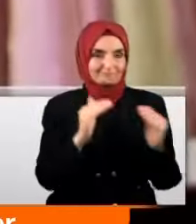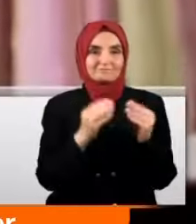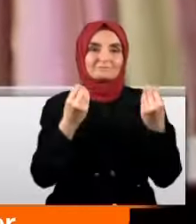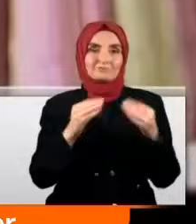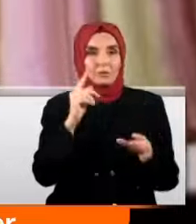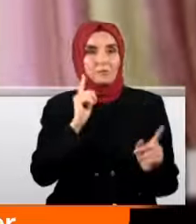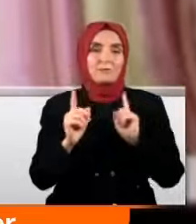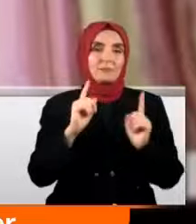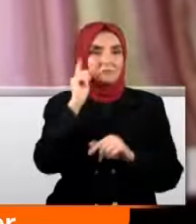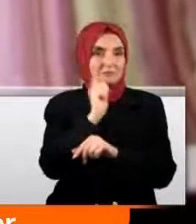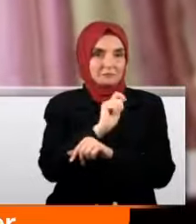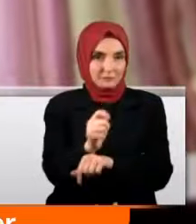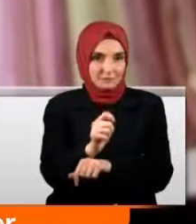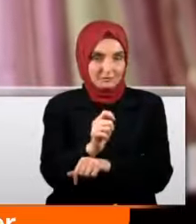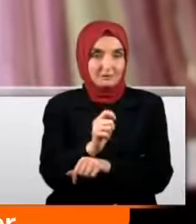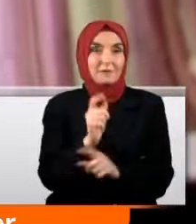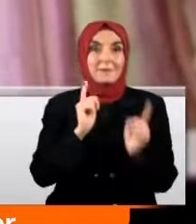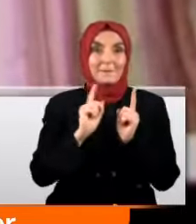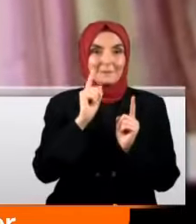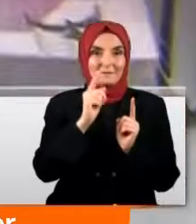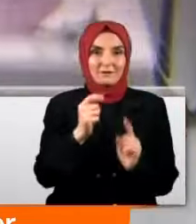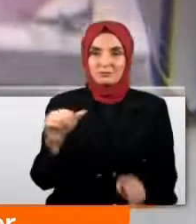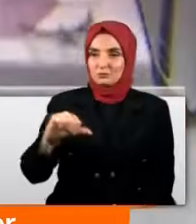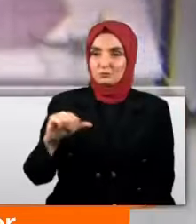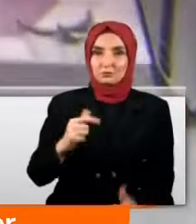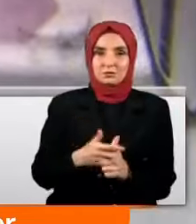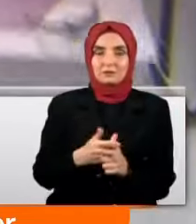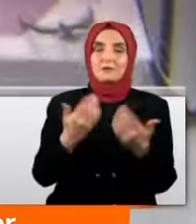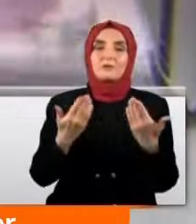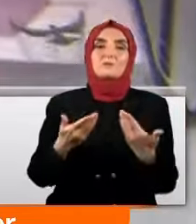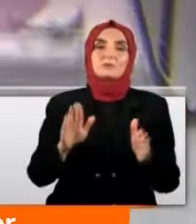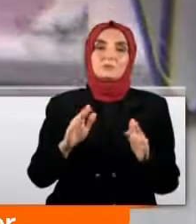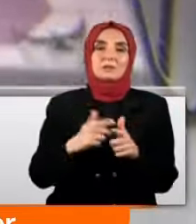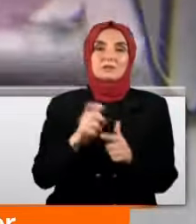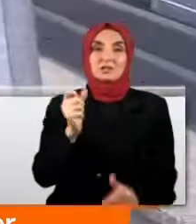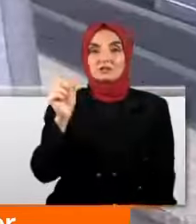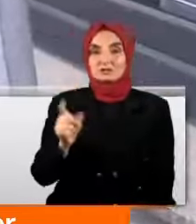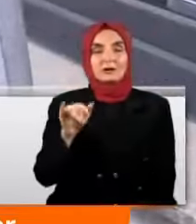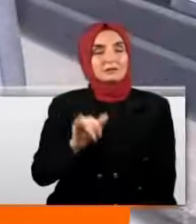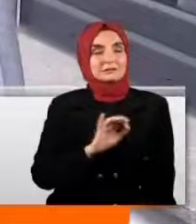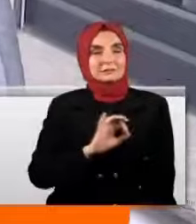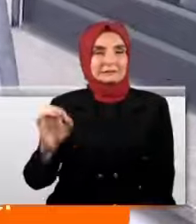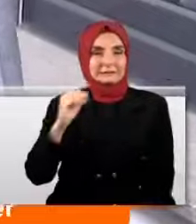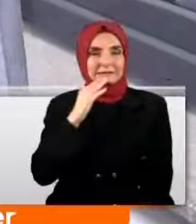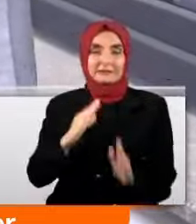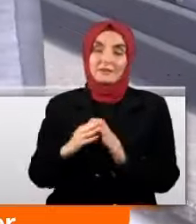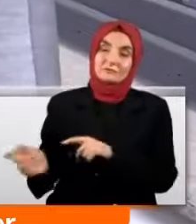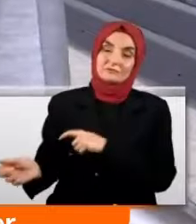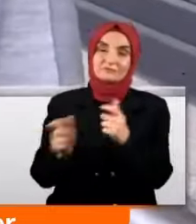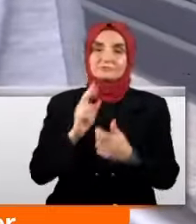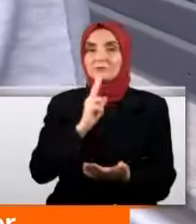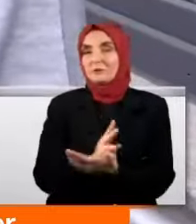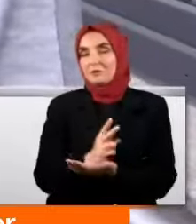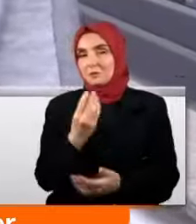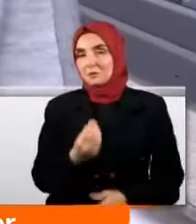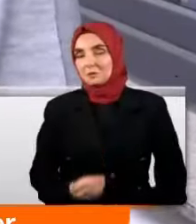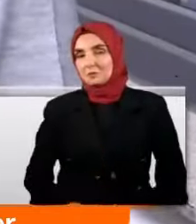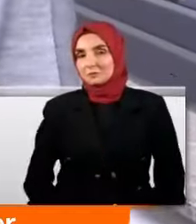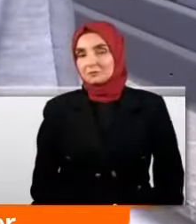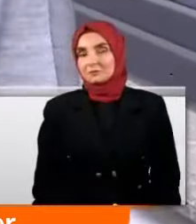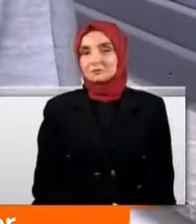Mahkeme düşük kirayı kabul etmedi. Kiracıyı haksız buldu ve tahliye kararı verdi. Eski kiracılar şu anda piyasada çok